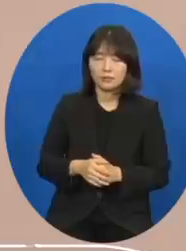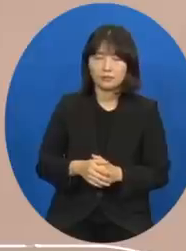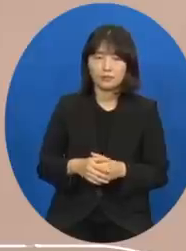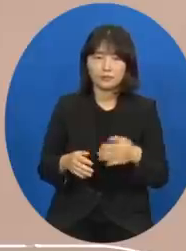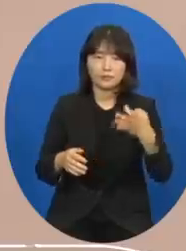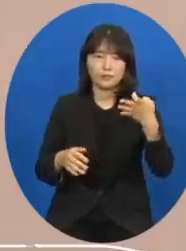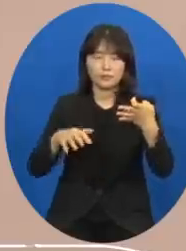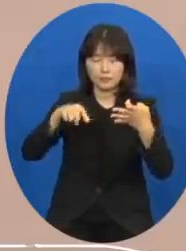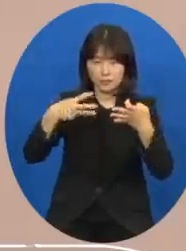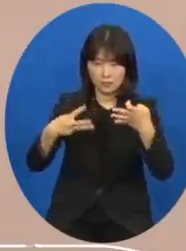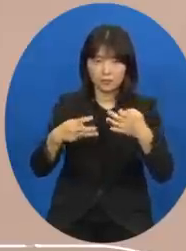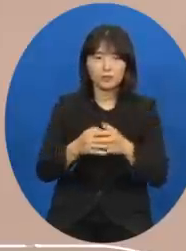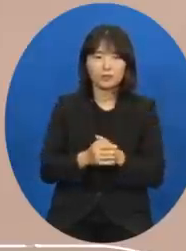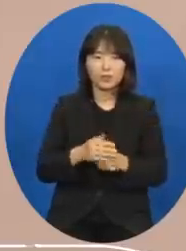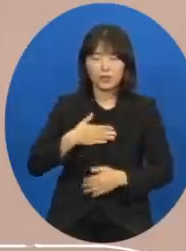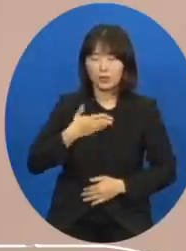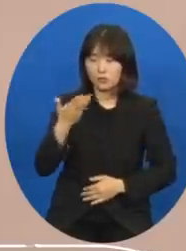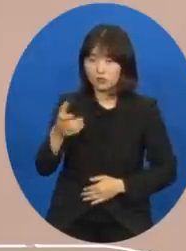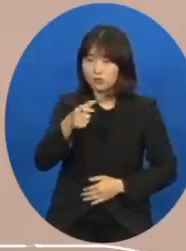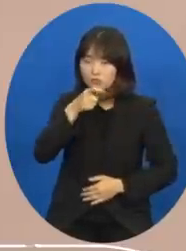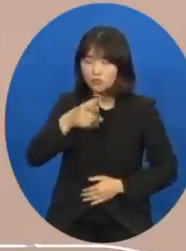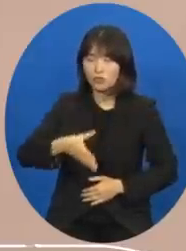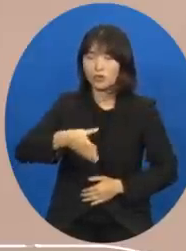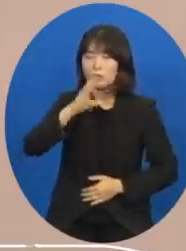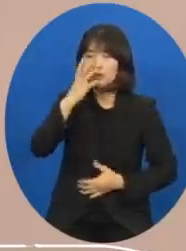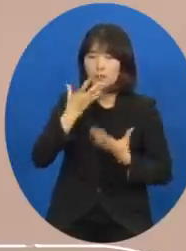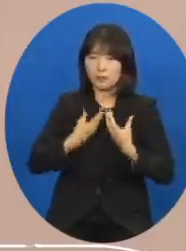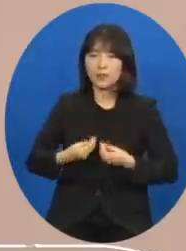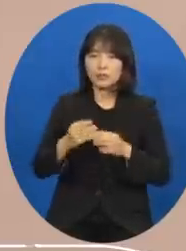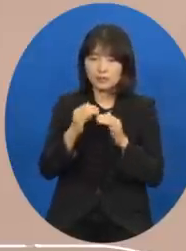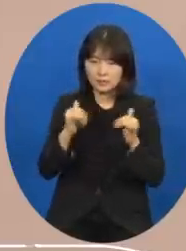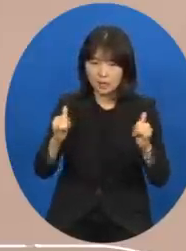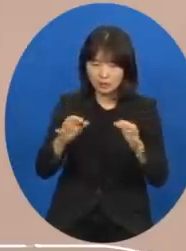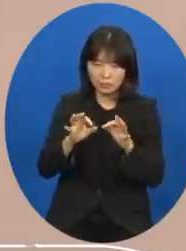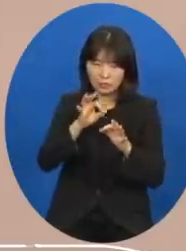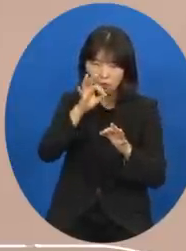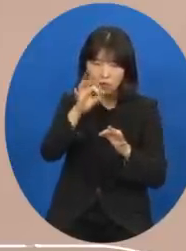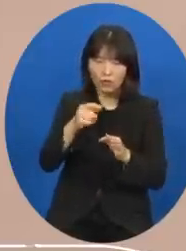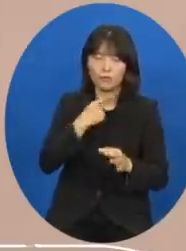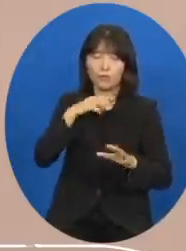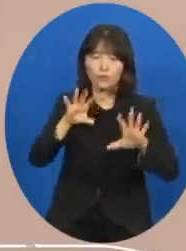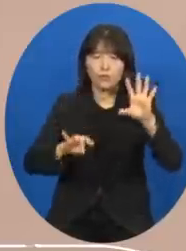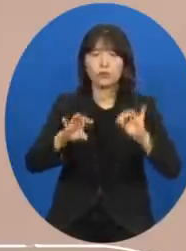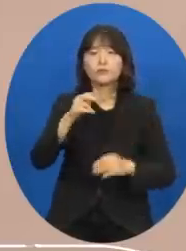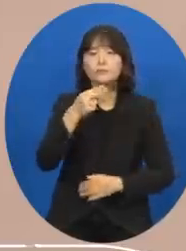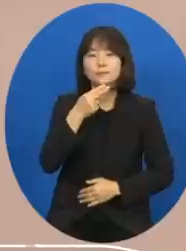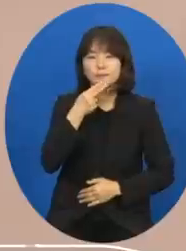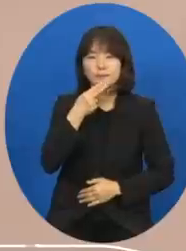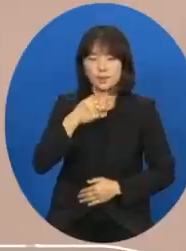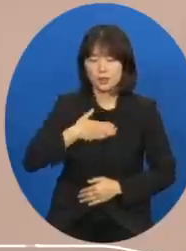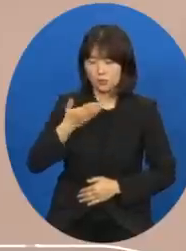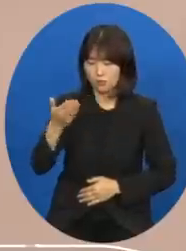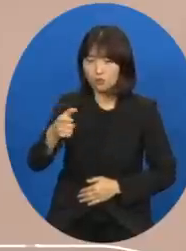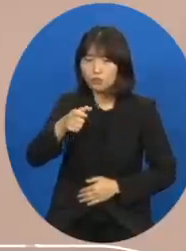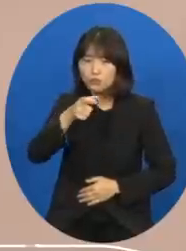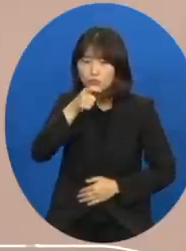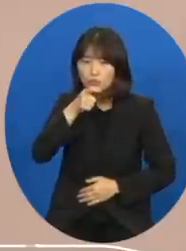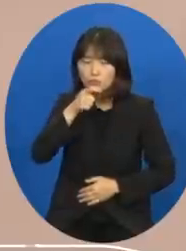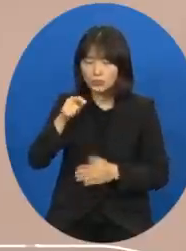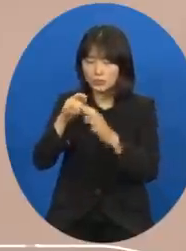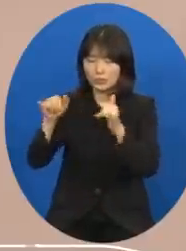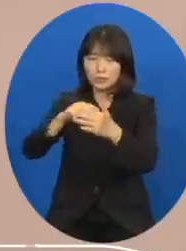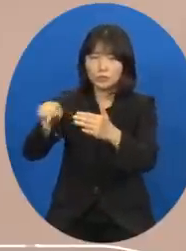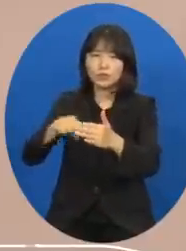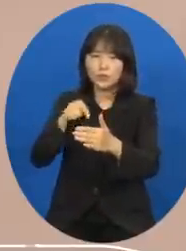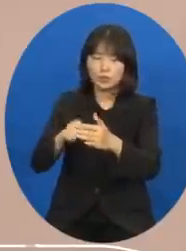14절. 내가 주는 물을 마시는 사람은 영원히 목마르지 아니할 것이다. 내가 주는 물은 그 사람